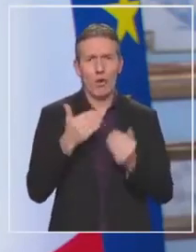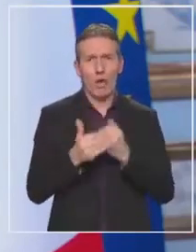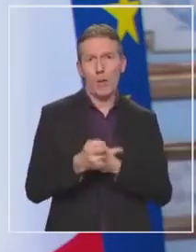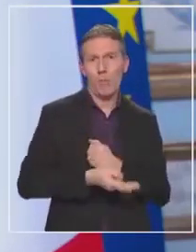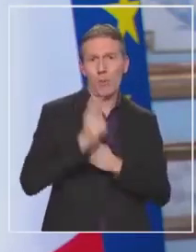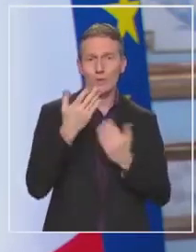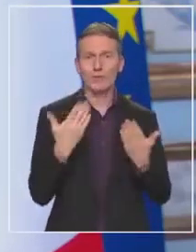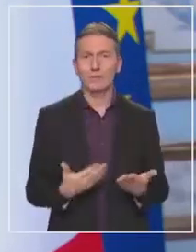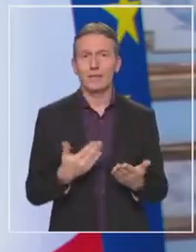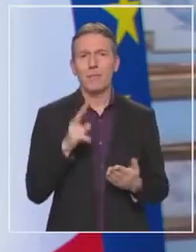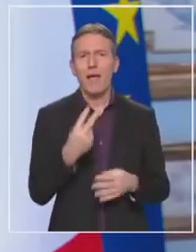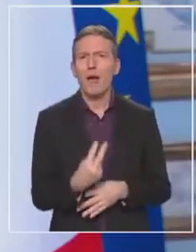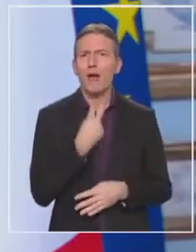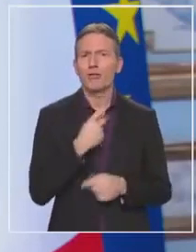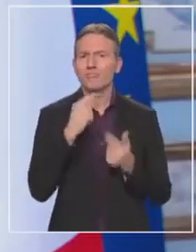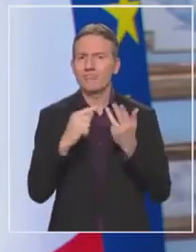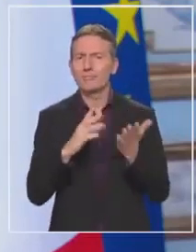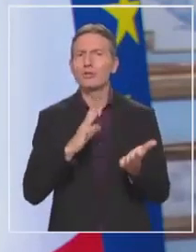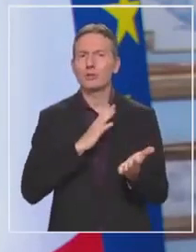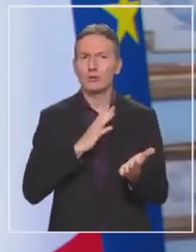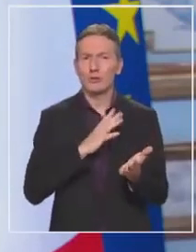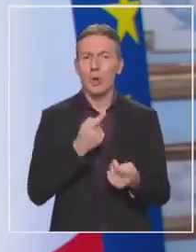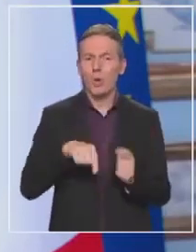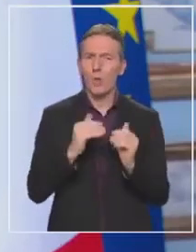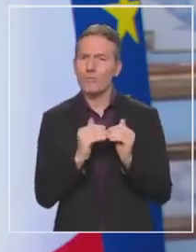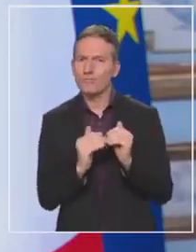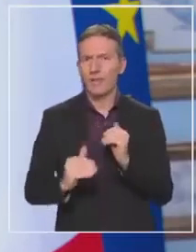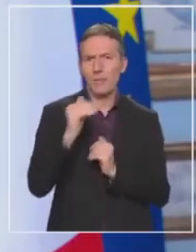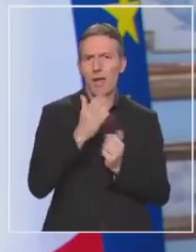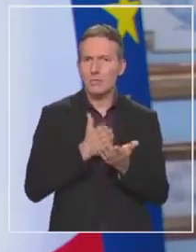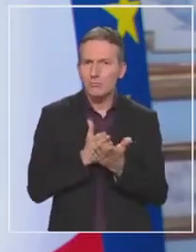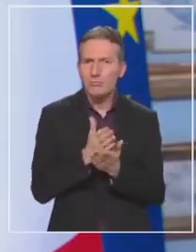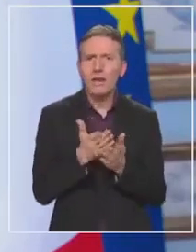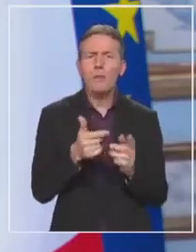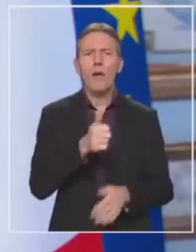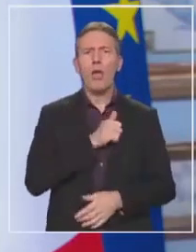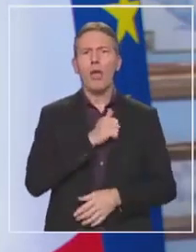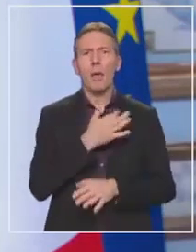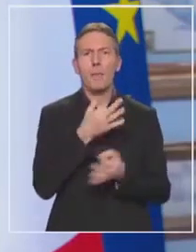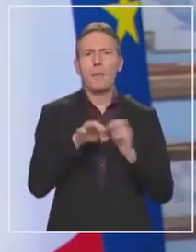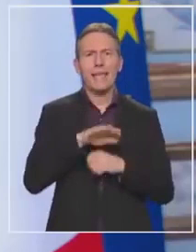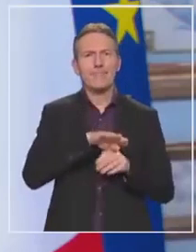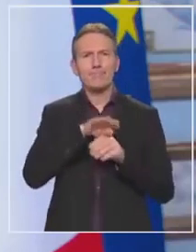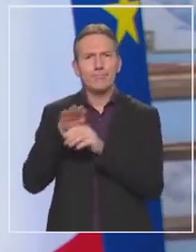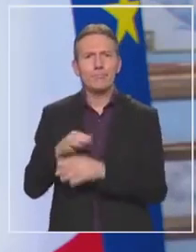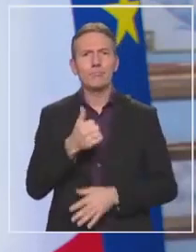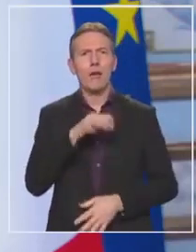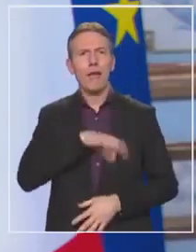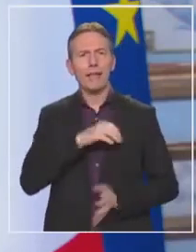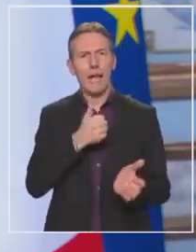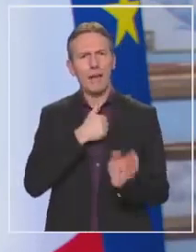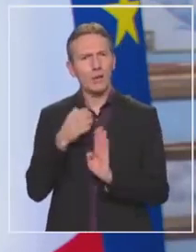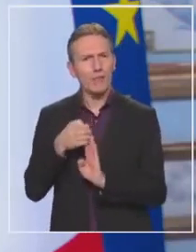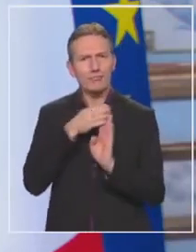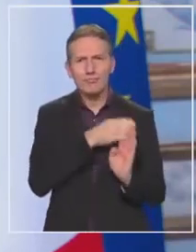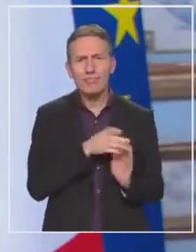mais se trouve entravée nous surmonterons ensemble les égoïsmes nationaux les intérêts particuliers et les